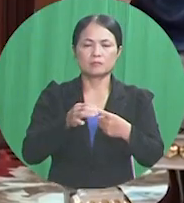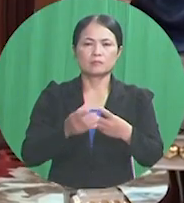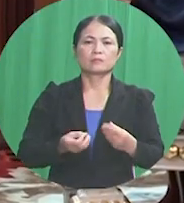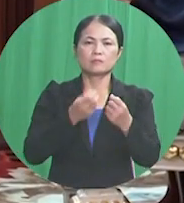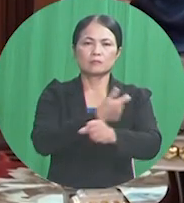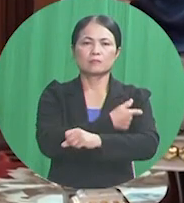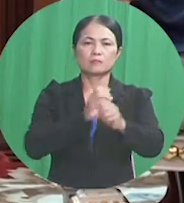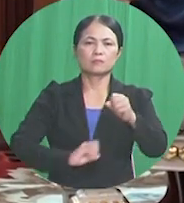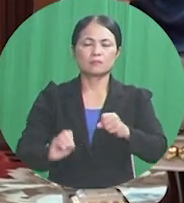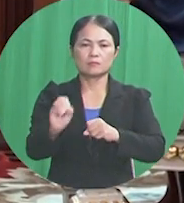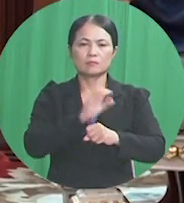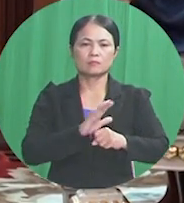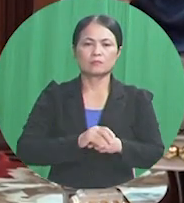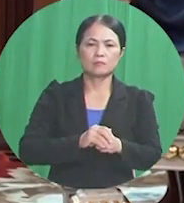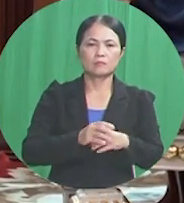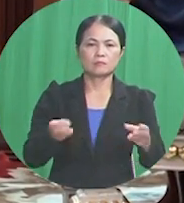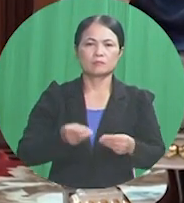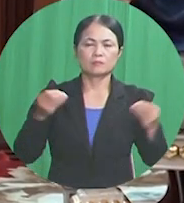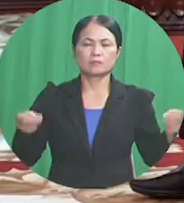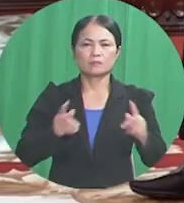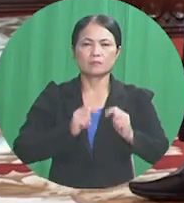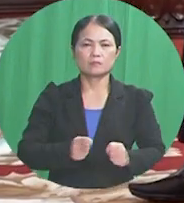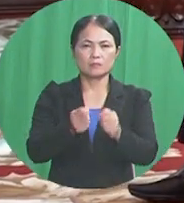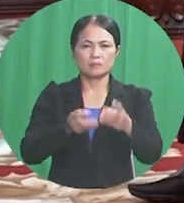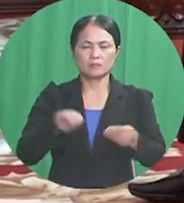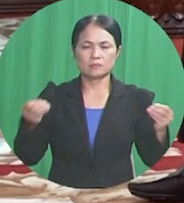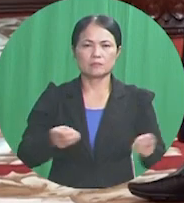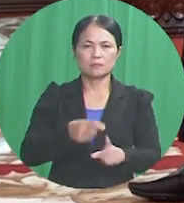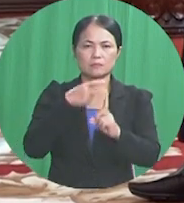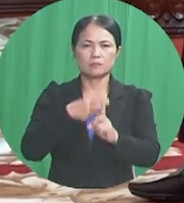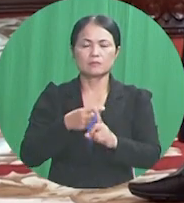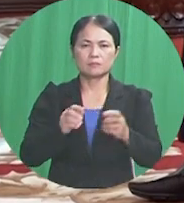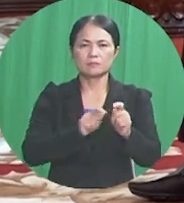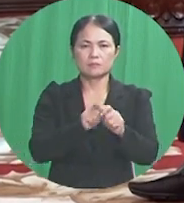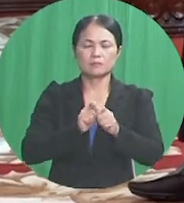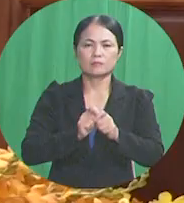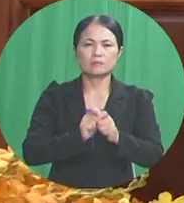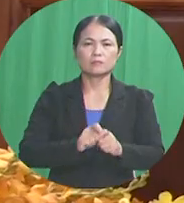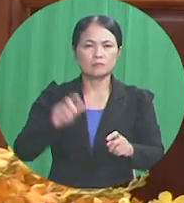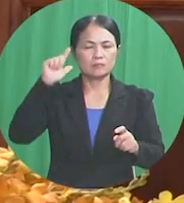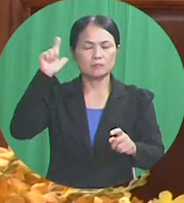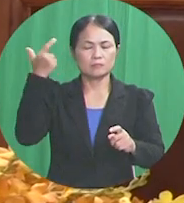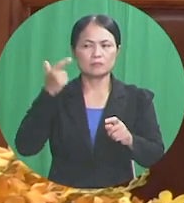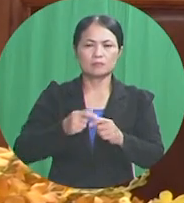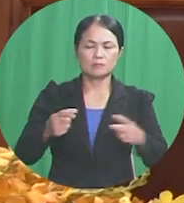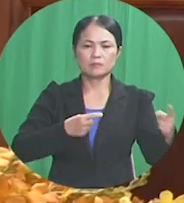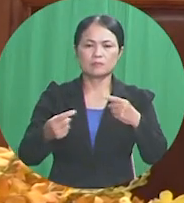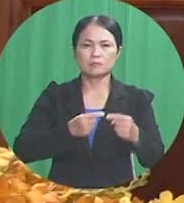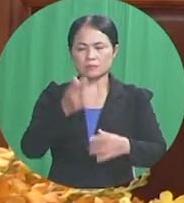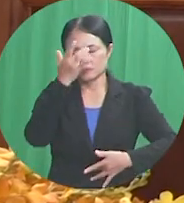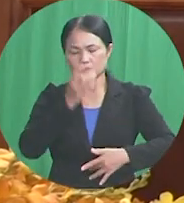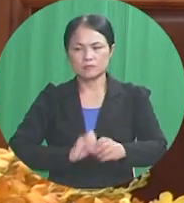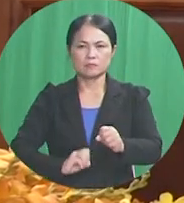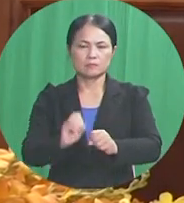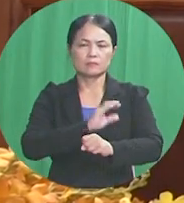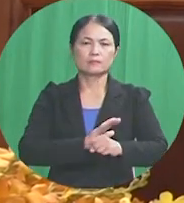วะสังโควิดดับประบุนสามเพร่ไปใจกันเต้หนึ่งอุปกรณ์วิจารได้รวมจำนายดาวพีบจกใจในการประยุทธ์ประชังจมือโควิ